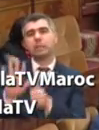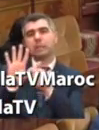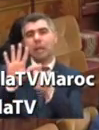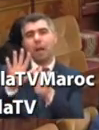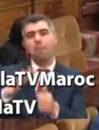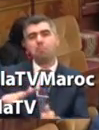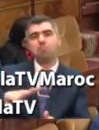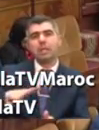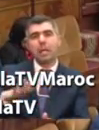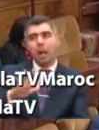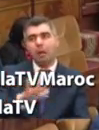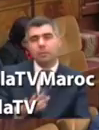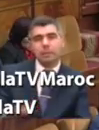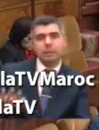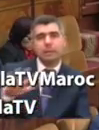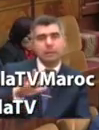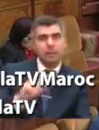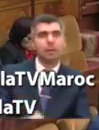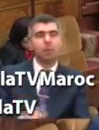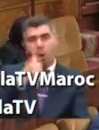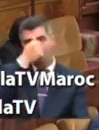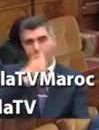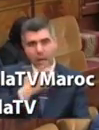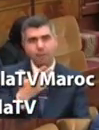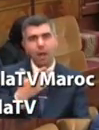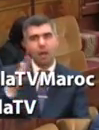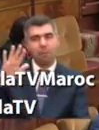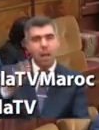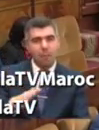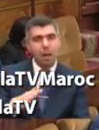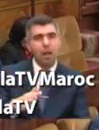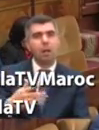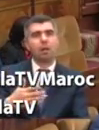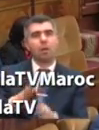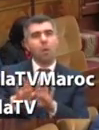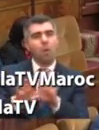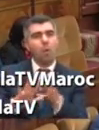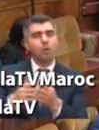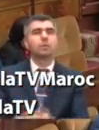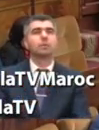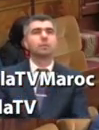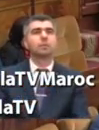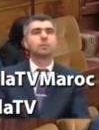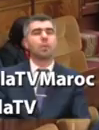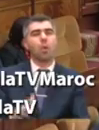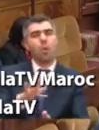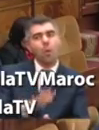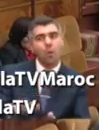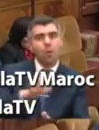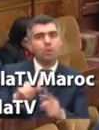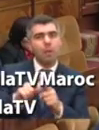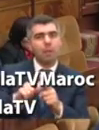خمسه، مدن متوسطه وصغيره، نبداو بخنيفره، نبداو بقصب تادلان، نبداو مثلا ازيلال، بدمنات الى اخره. كلهم فيهم